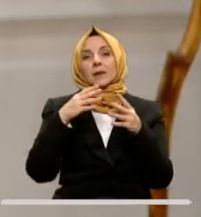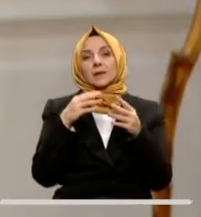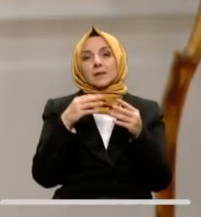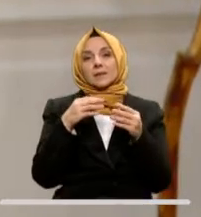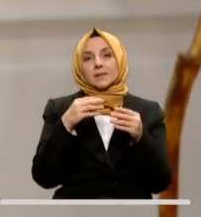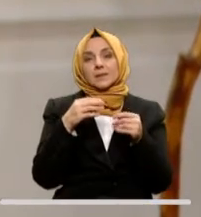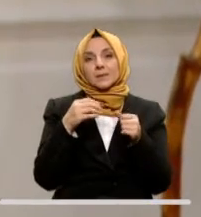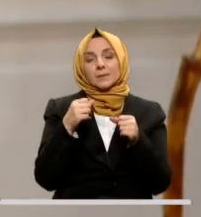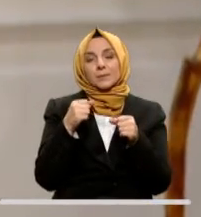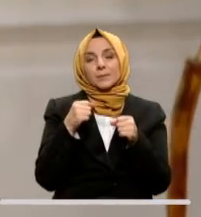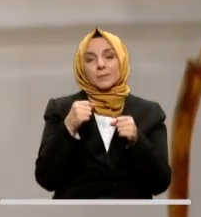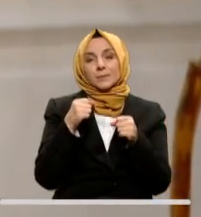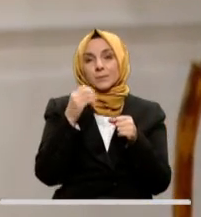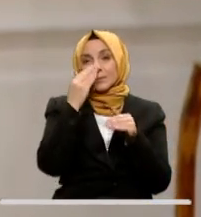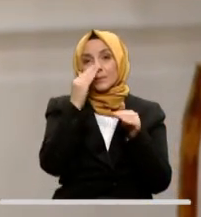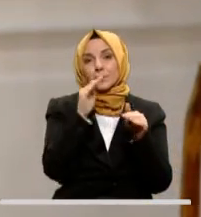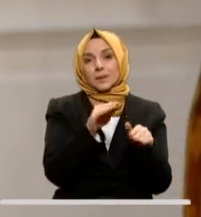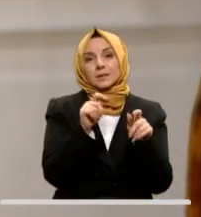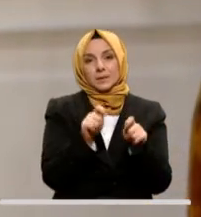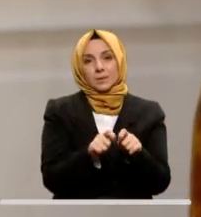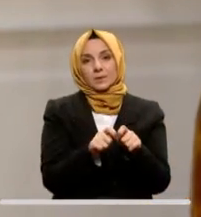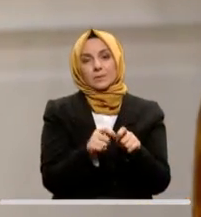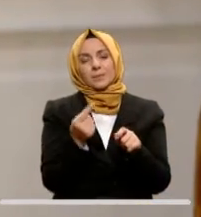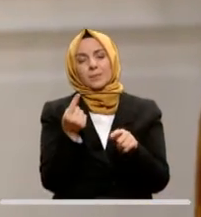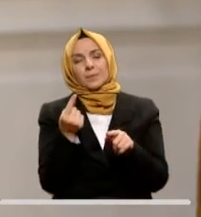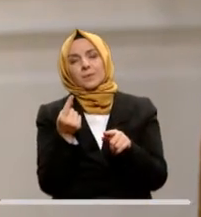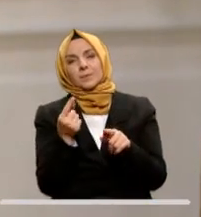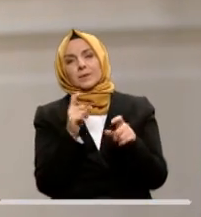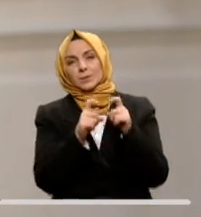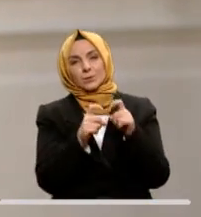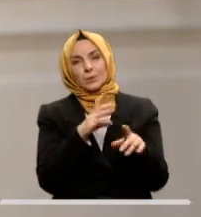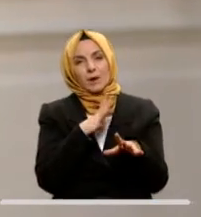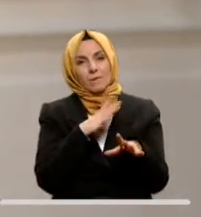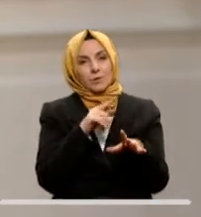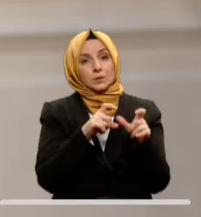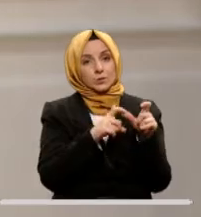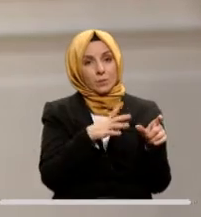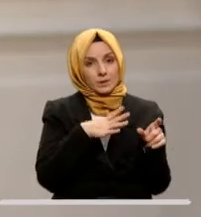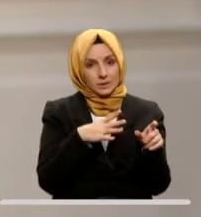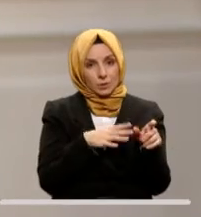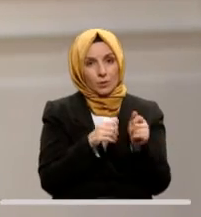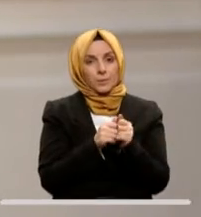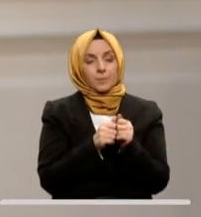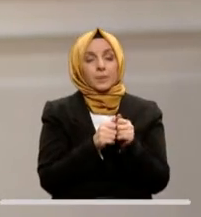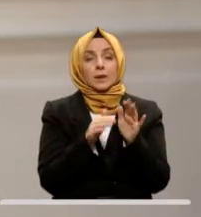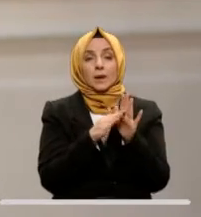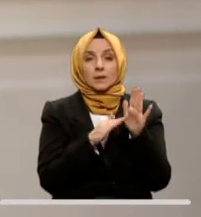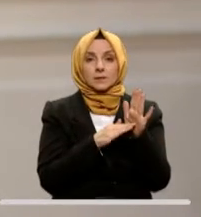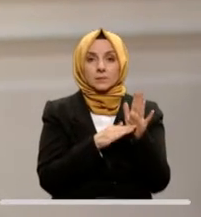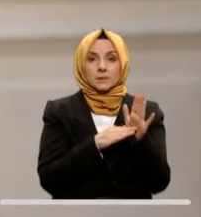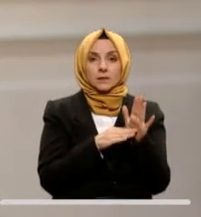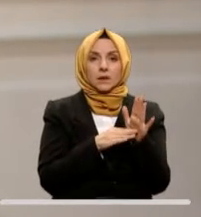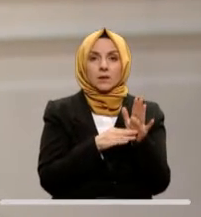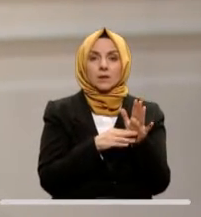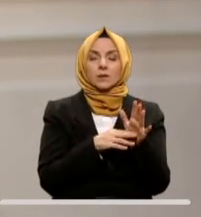Levent Bey birkaç sorumuz geldi Onları hızlıca iletilmiyor yapalım istiyorum hayatında bir kere bile insülin kullanan kan